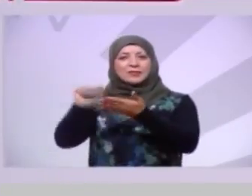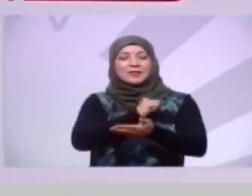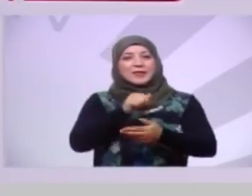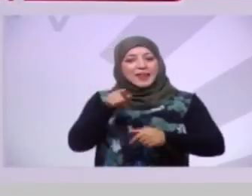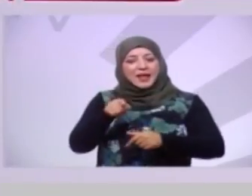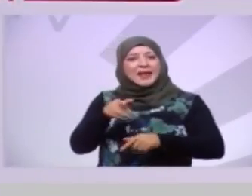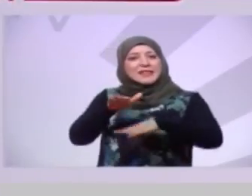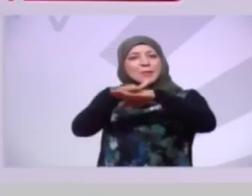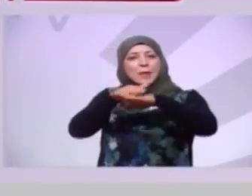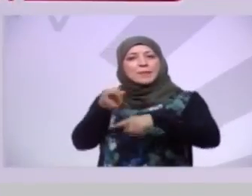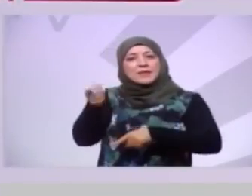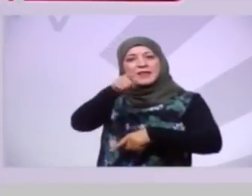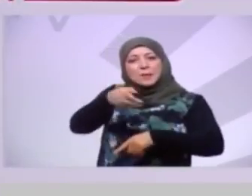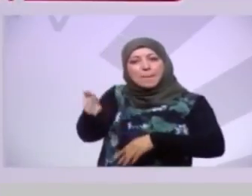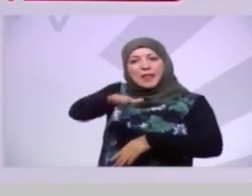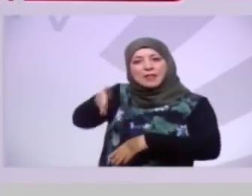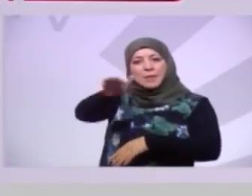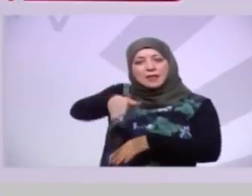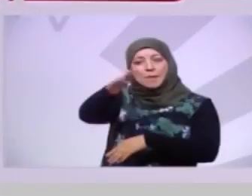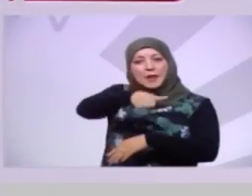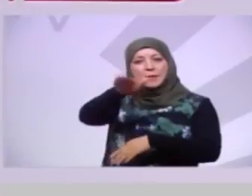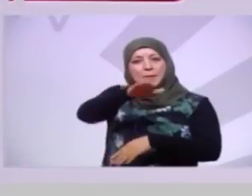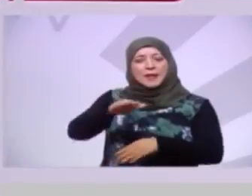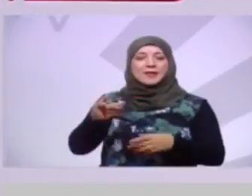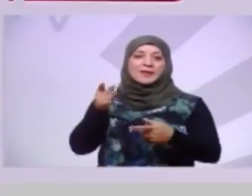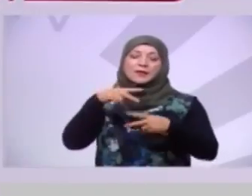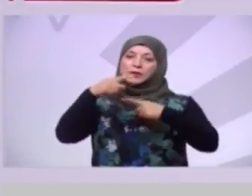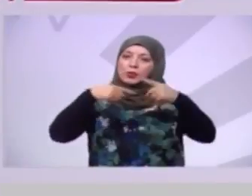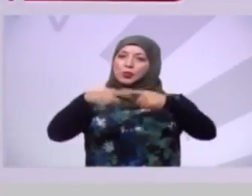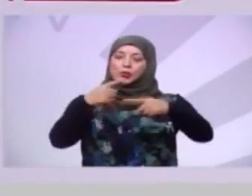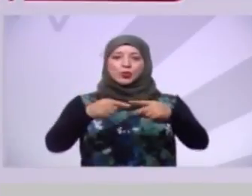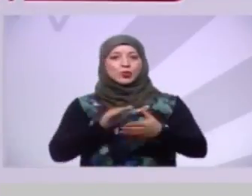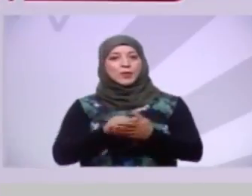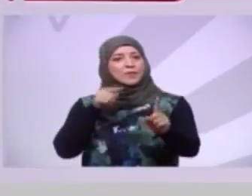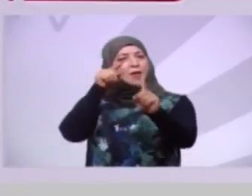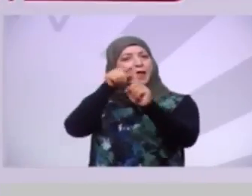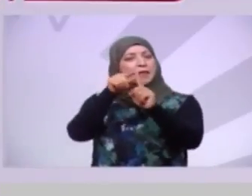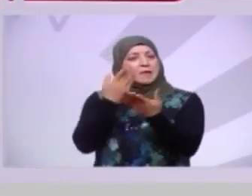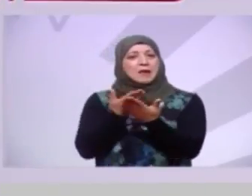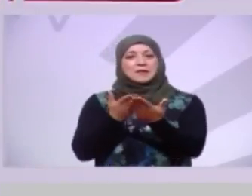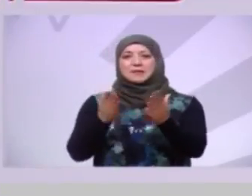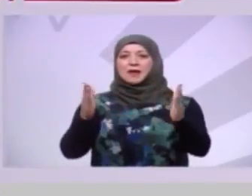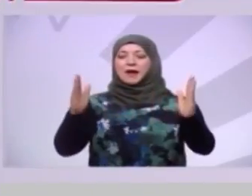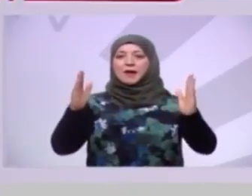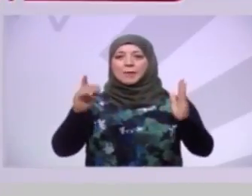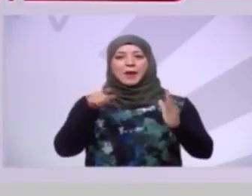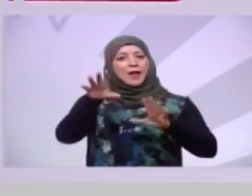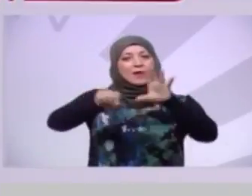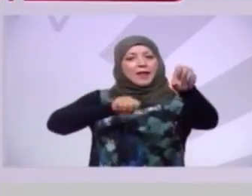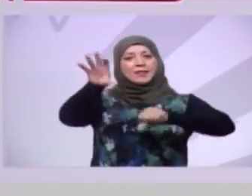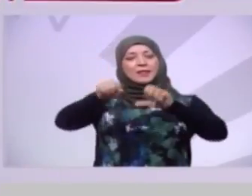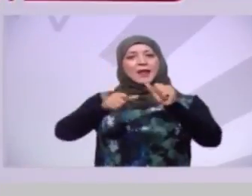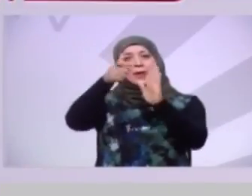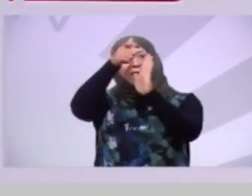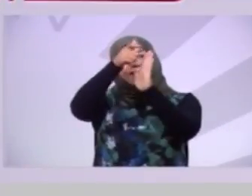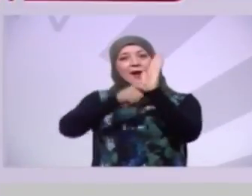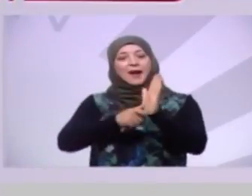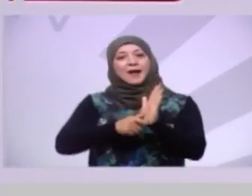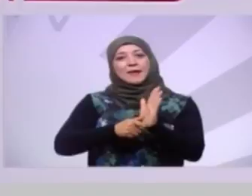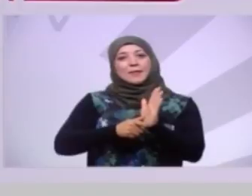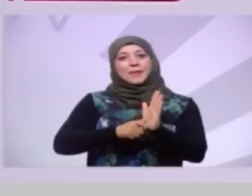تحصل العديد من الارواح في في كل سنه اه اهدافها ستكون بعثتها اه ندعوكم الانتخاب القائمه الان